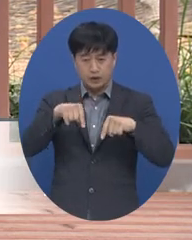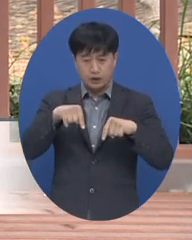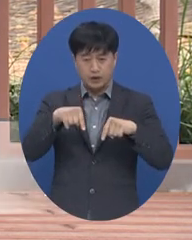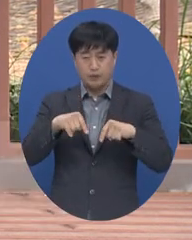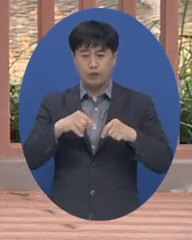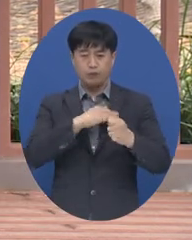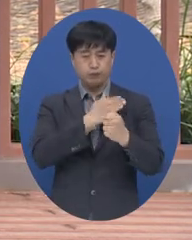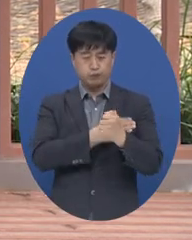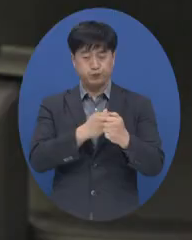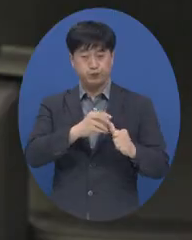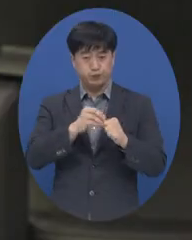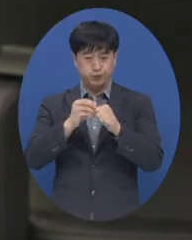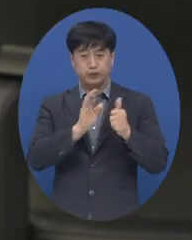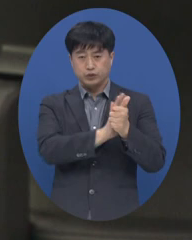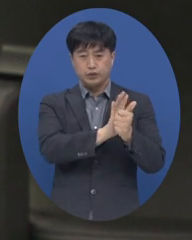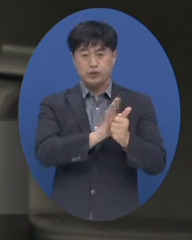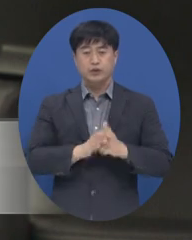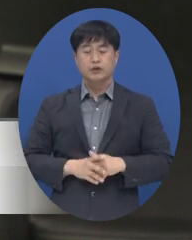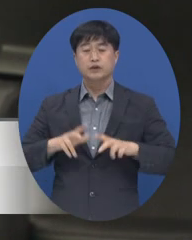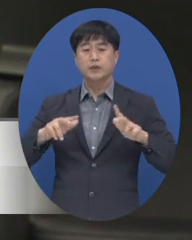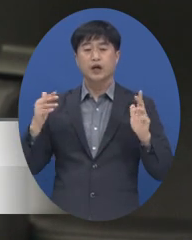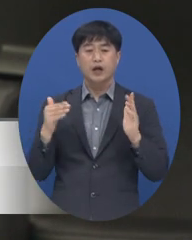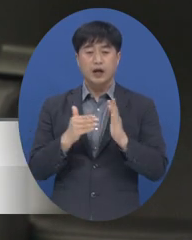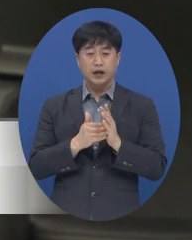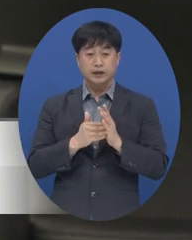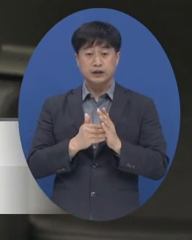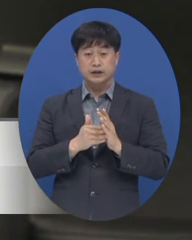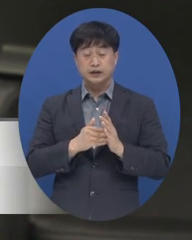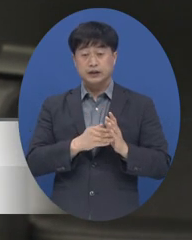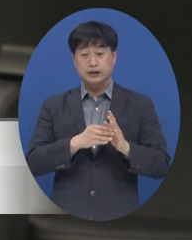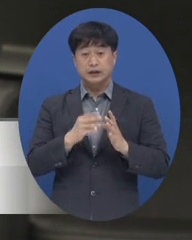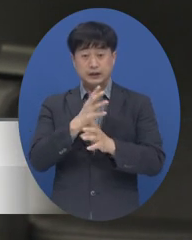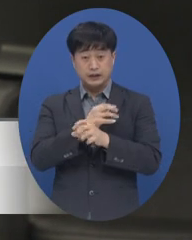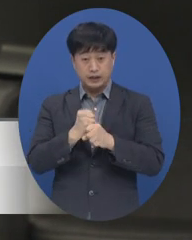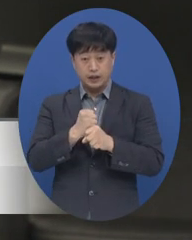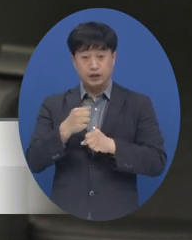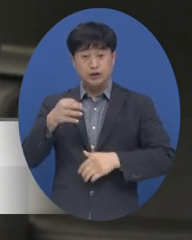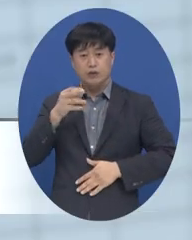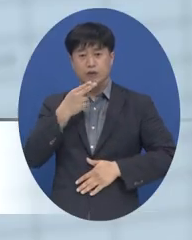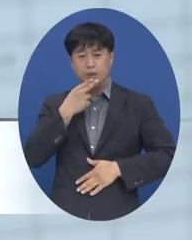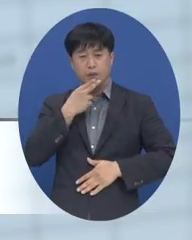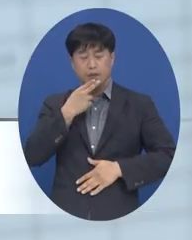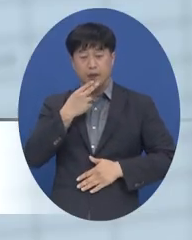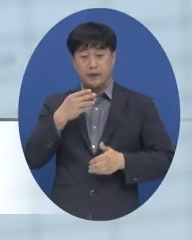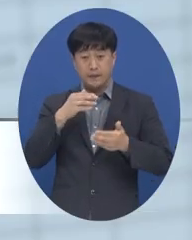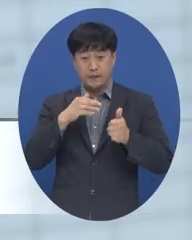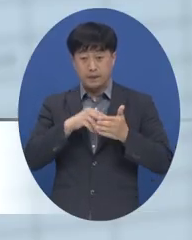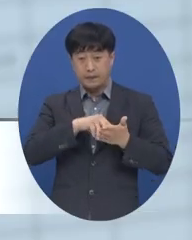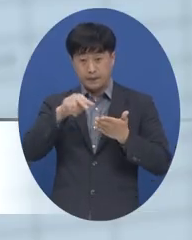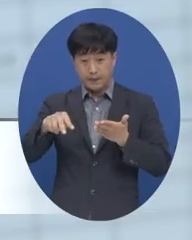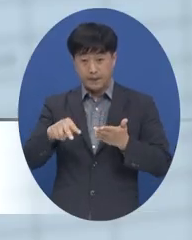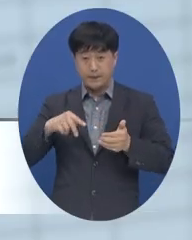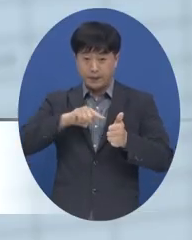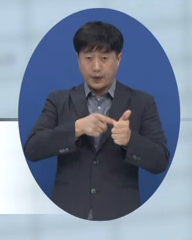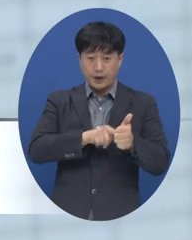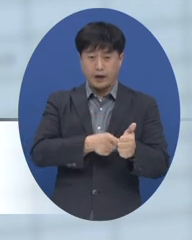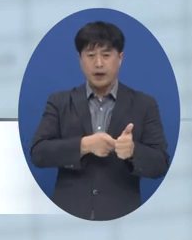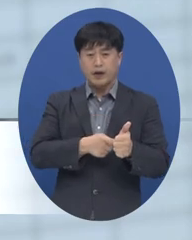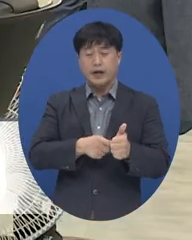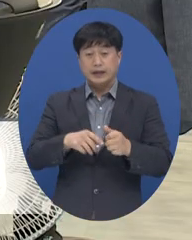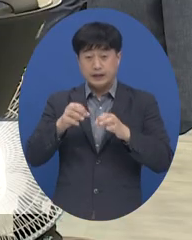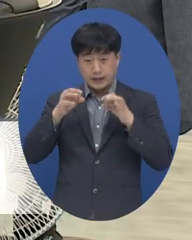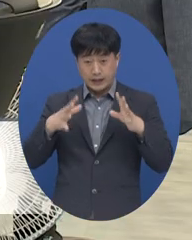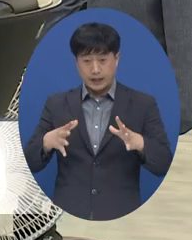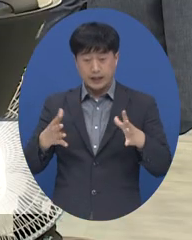지원합니다 지금까지 계약기간을 인정하지 않고 퇴사 압박을 하거나 당 계약서 제 작성을 강요하는